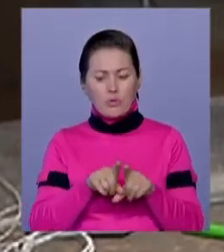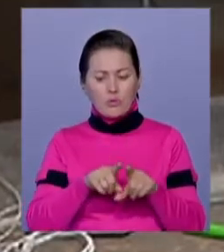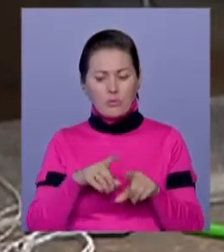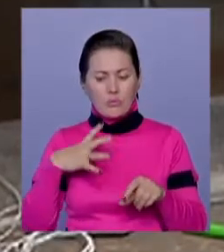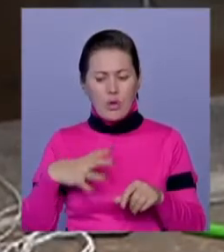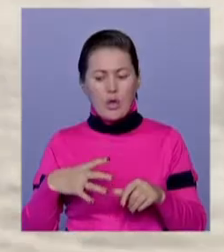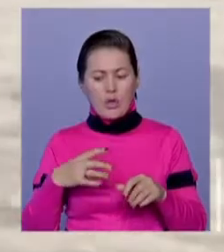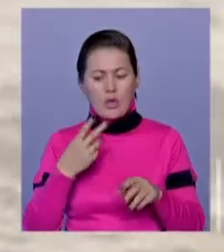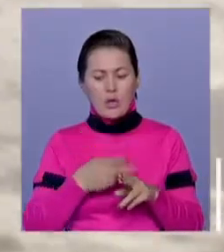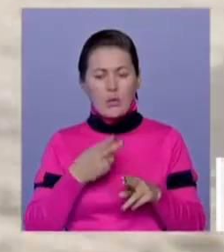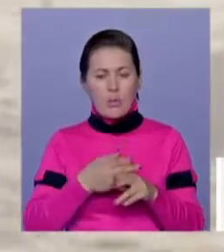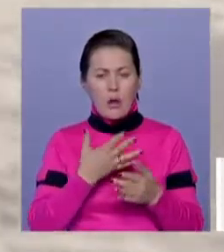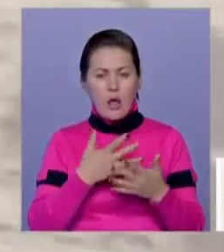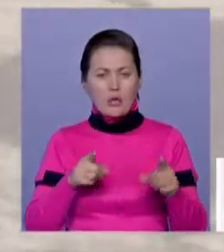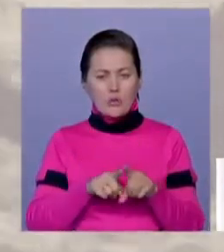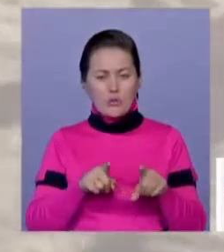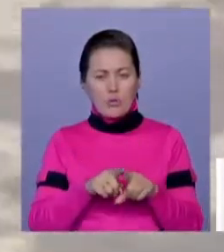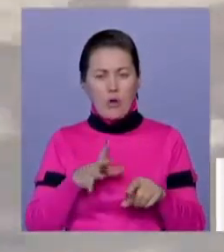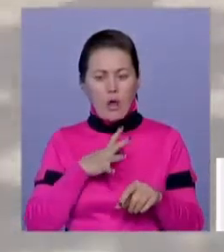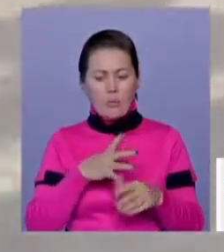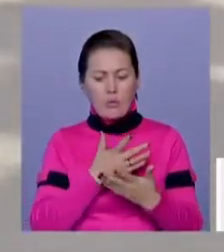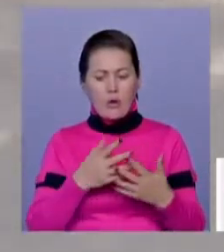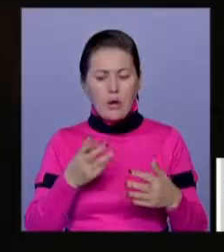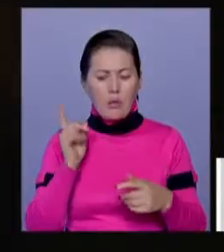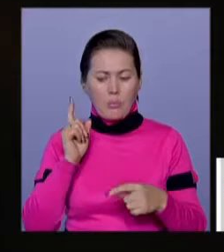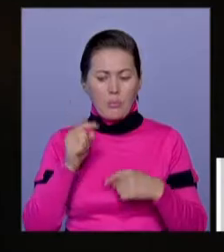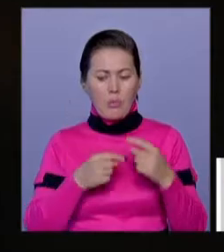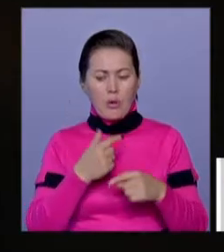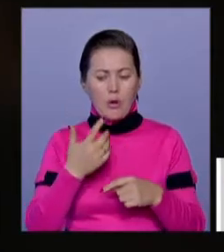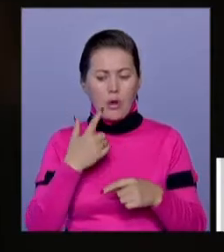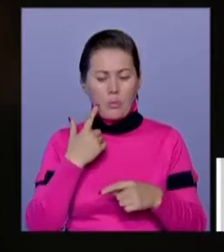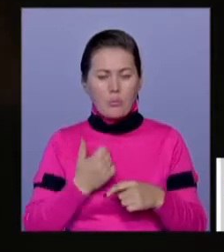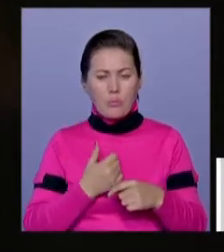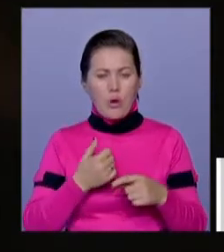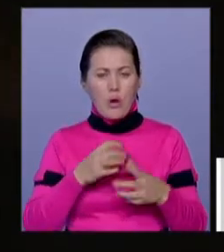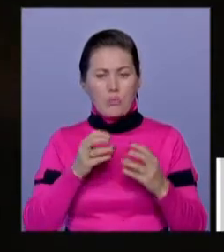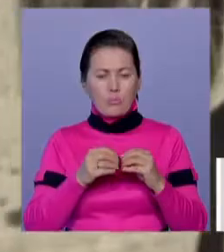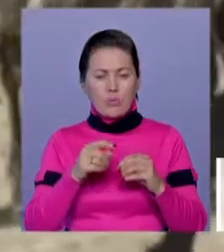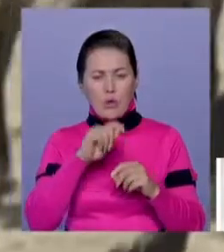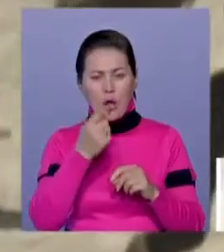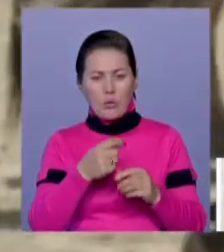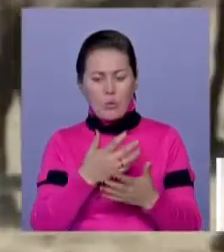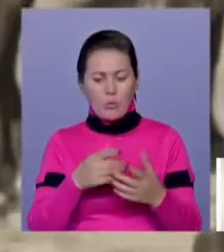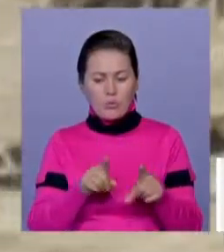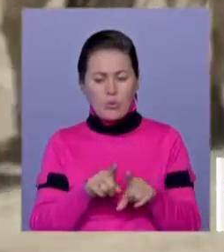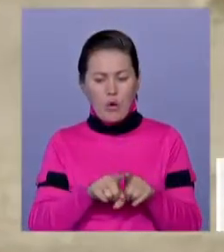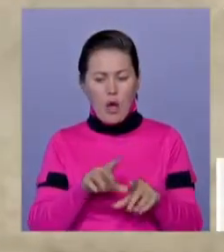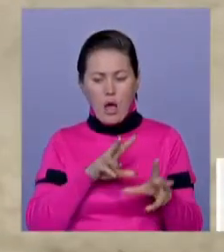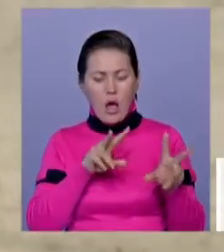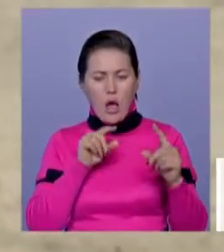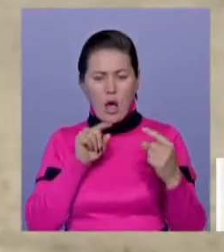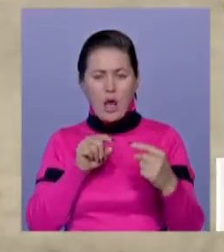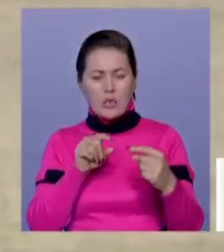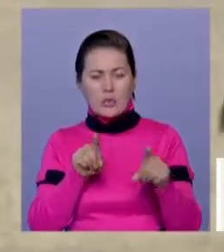талап ететін темірден түйін-түйімен байтақ далада дүбірлеп өткен бабалардың бес қаруында әлі күнге дейін жасап келеді. Атойлап шапқанда қарсы жауын